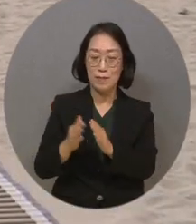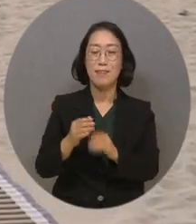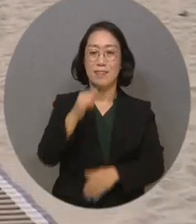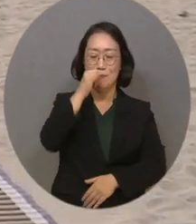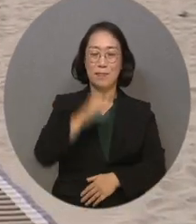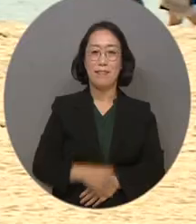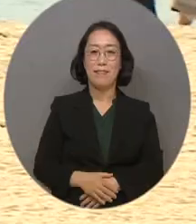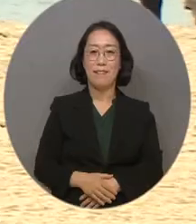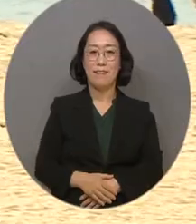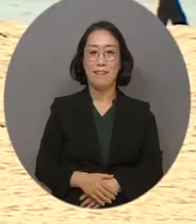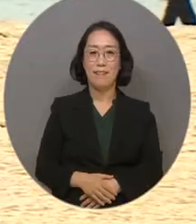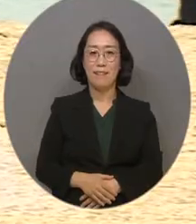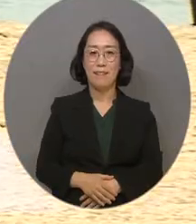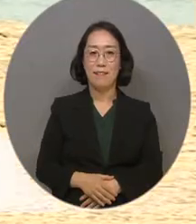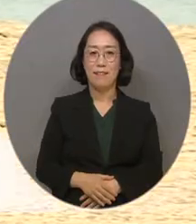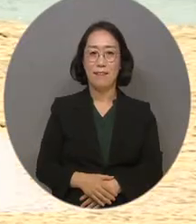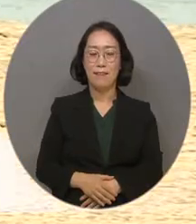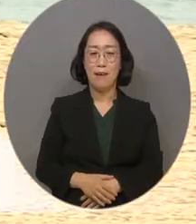겁니다.